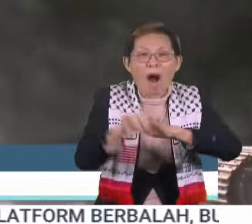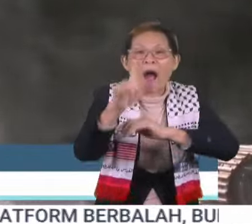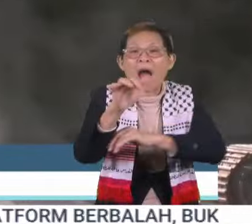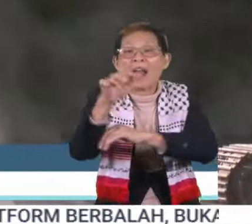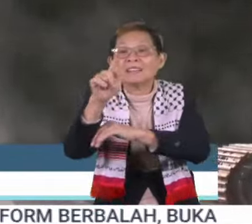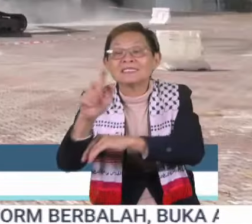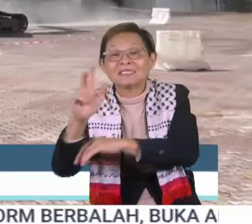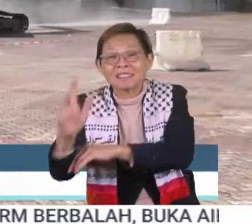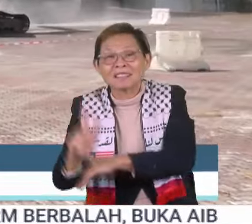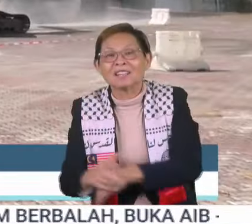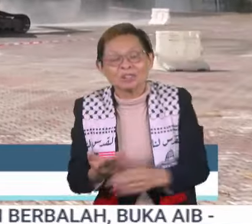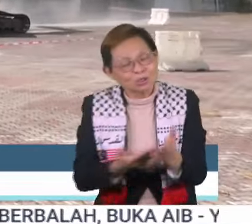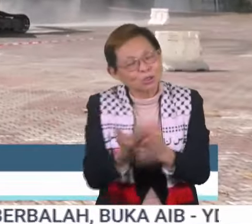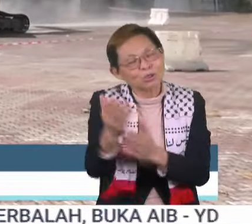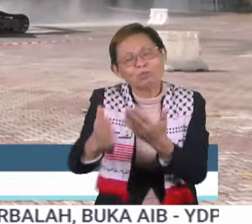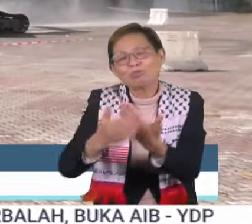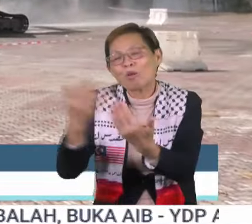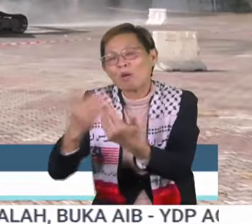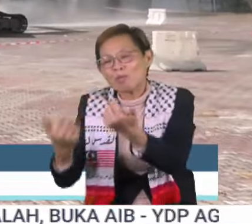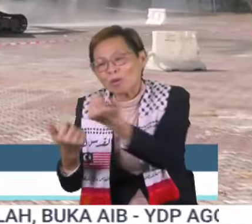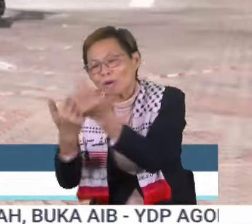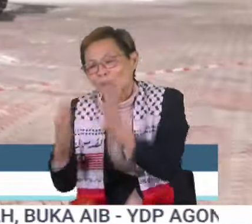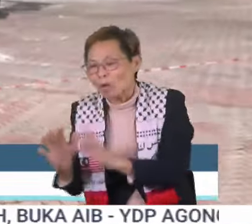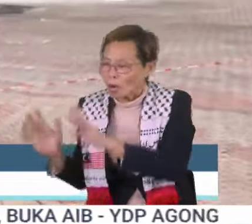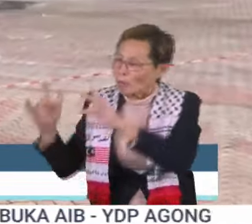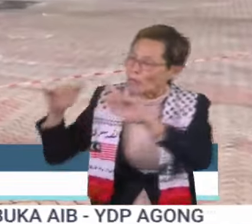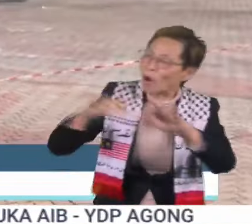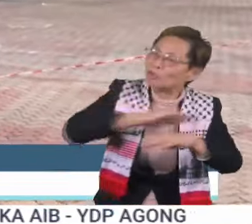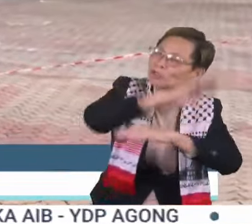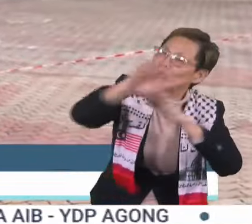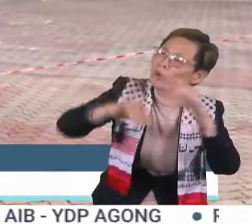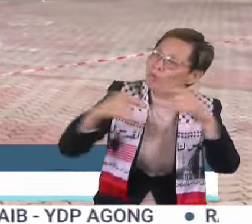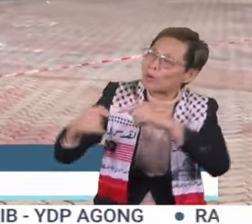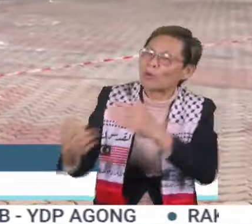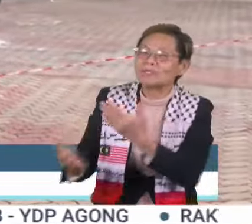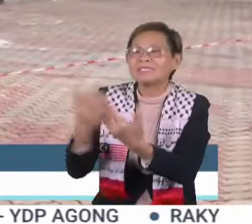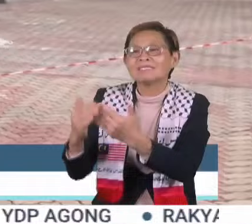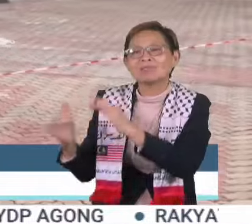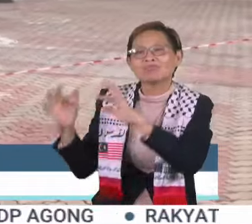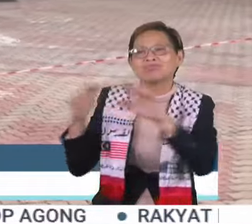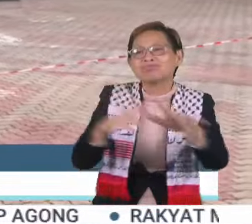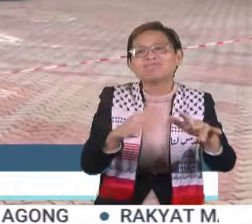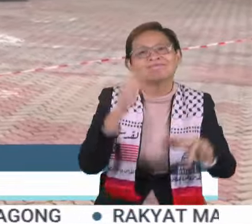3. Sekaligus memudahkan penyokong menghadiri setiap perlawanan.